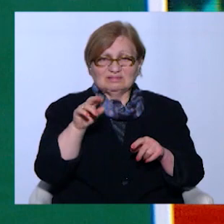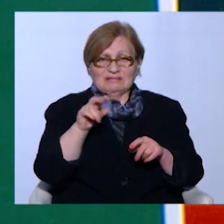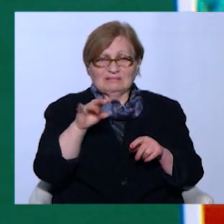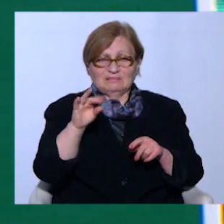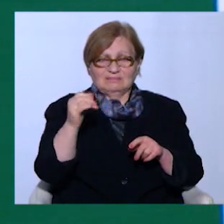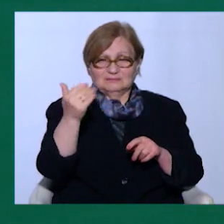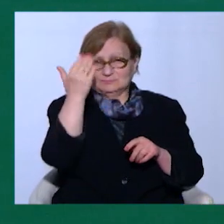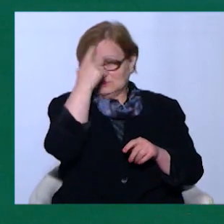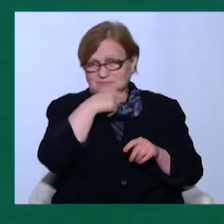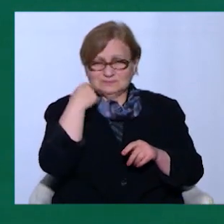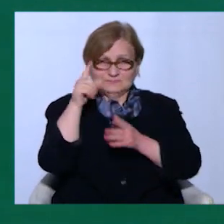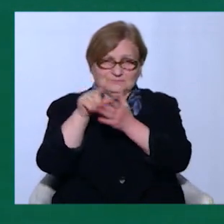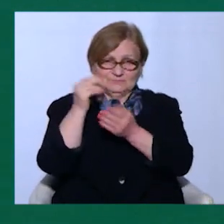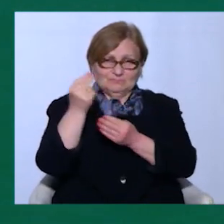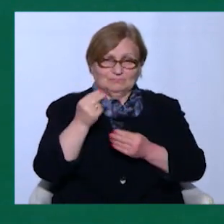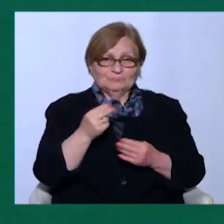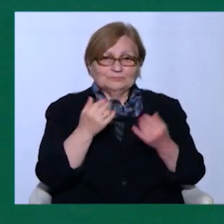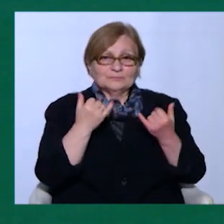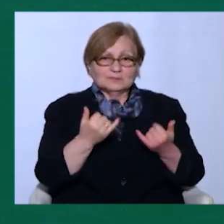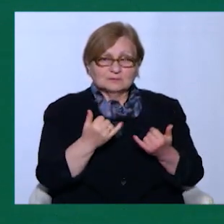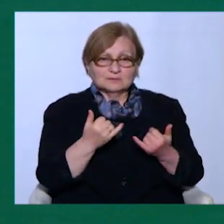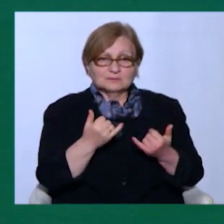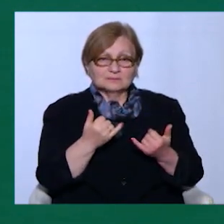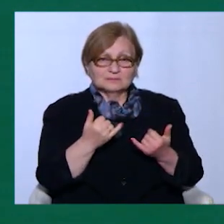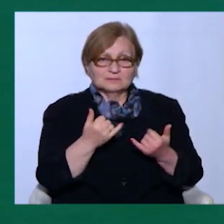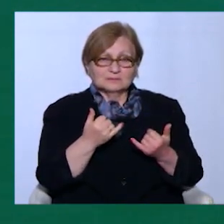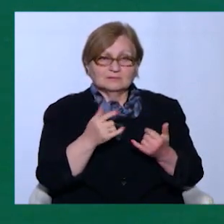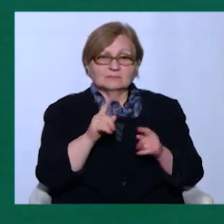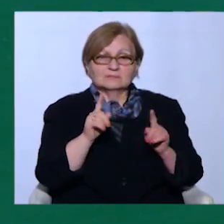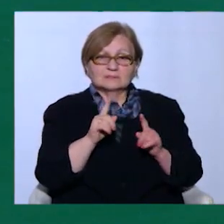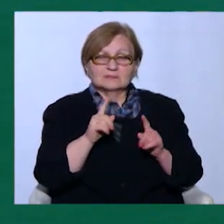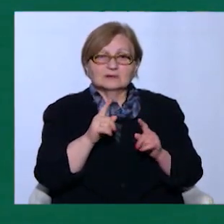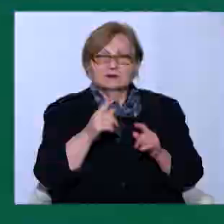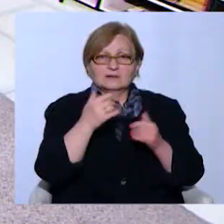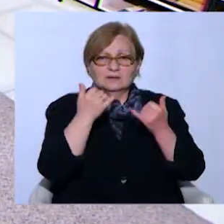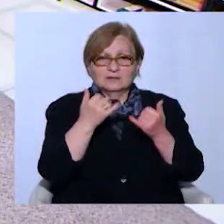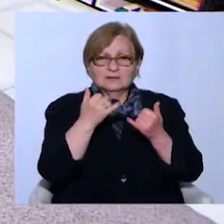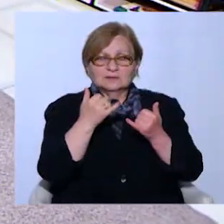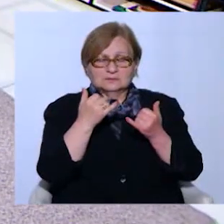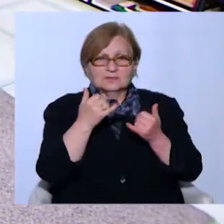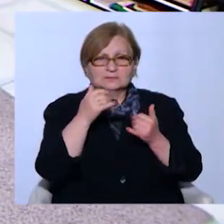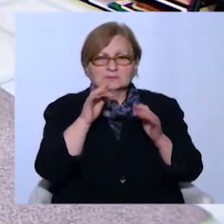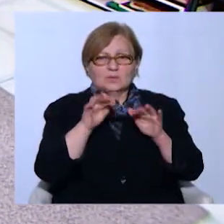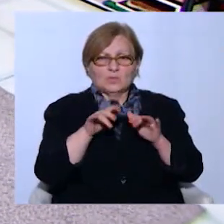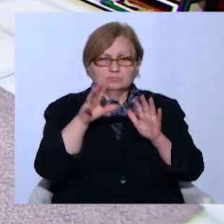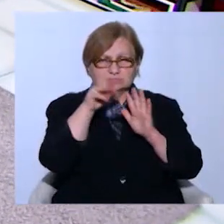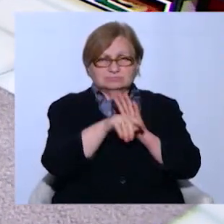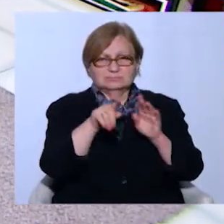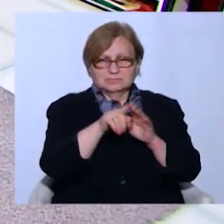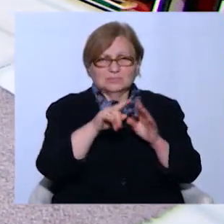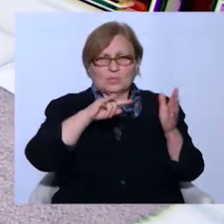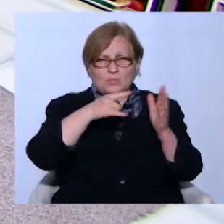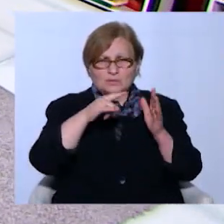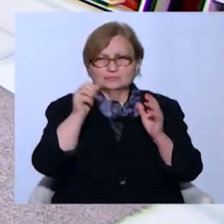დასაწყისში. დღესდღეობით უკვე როგორ არის, არის კომპიუტერზე ფილტრები, რომელიც ედება და თითქოს კუბისტურ სტილში იხატება